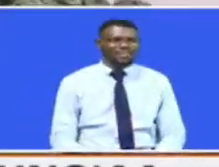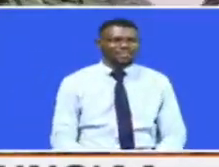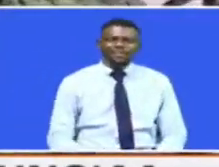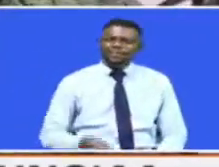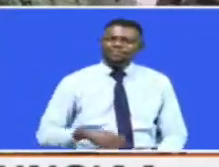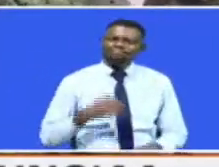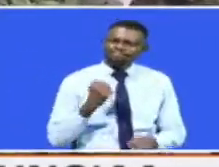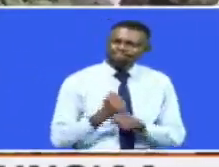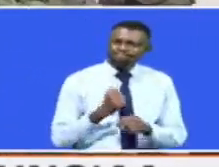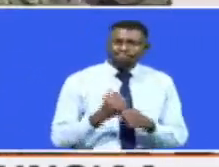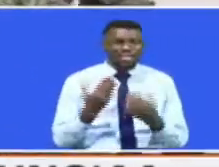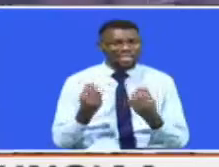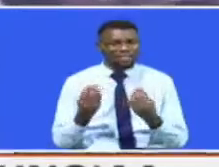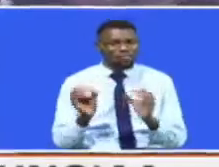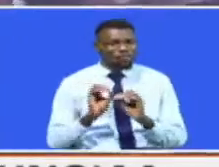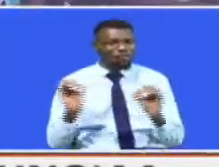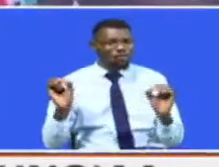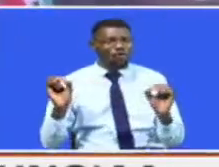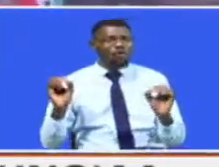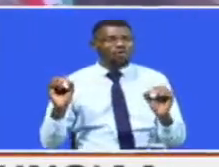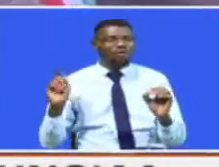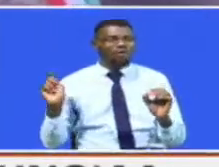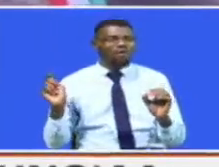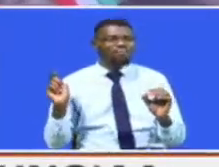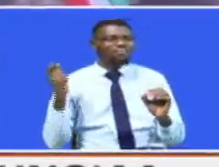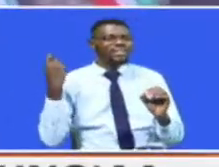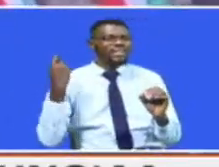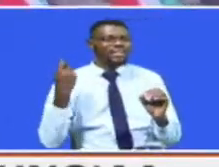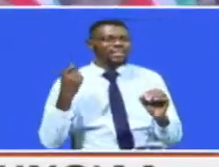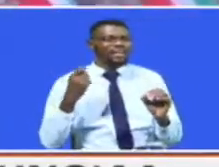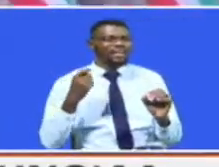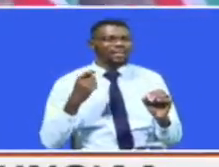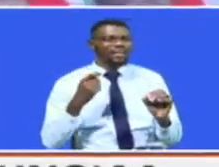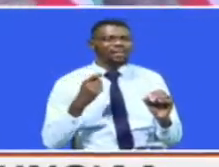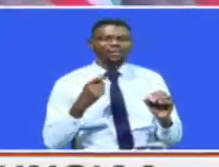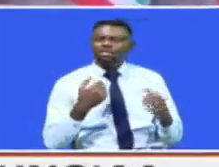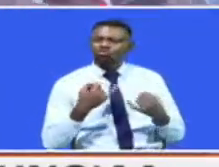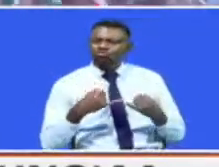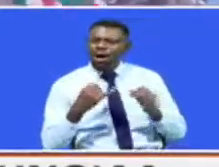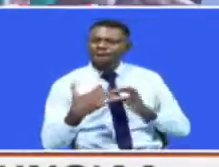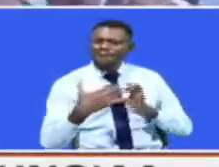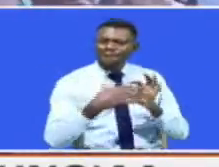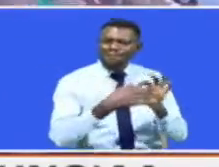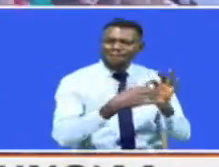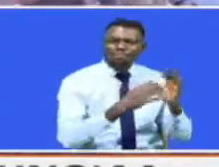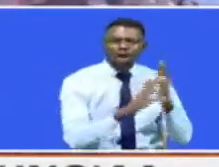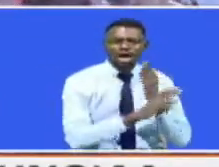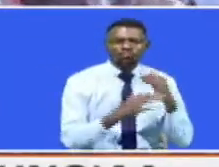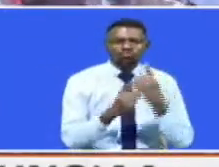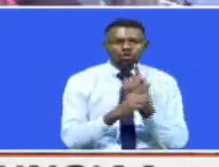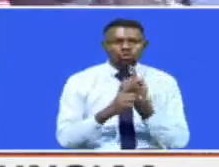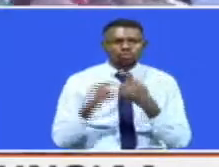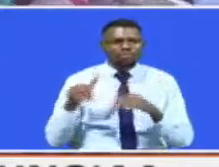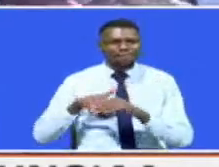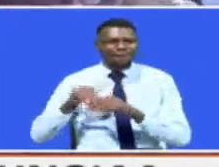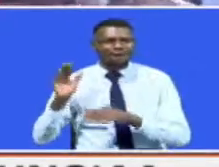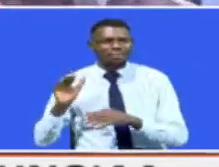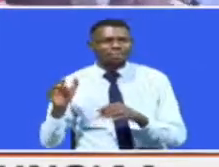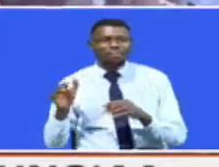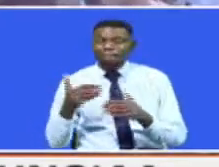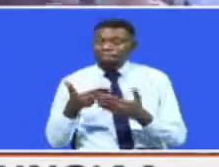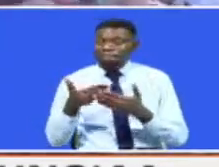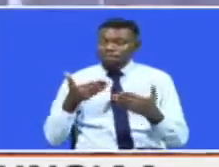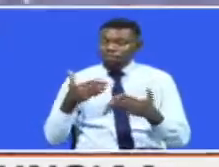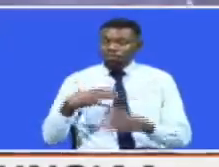Kibarua kikubwa kwa Rais Bihi ni kutambulisha Somaliland kwa mataifa ya kigeni kabla ya kumaliza hatamu